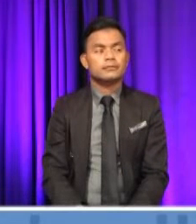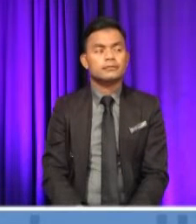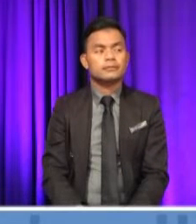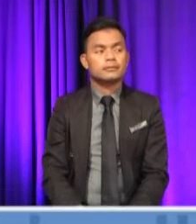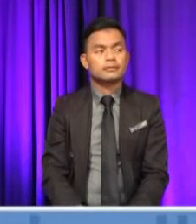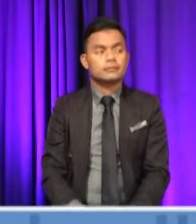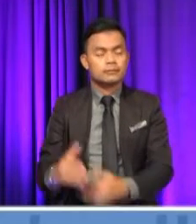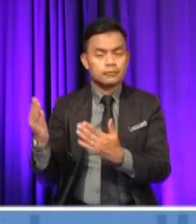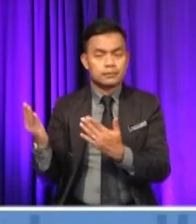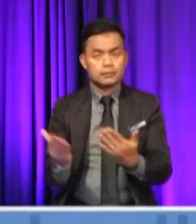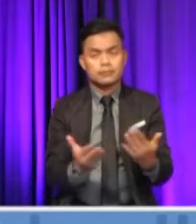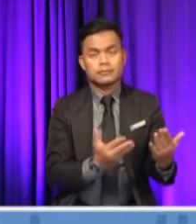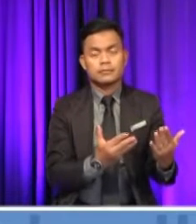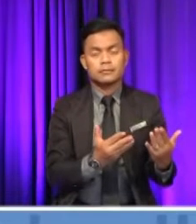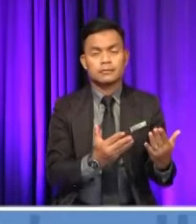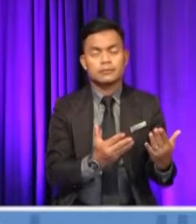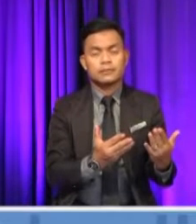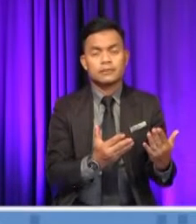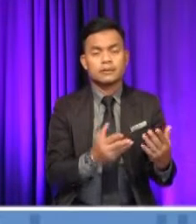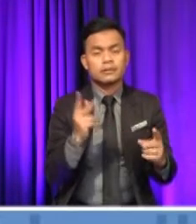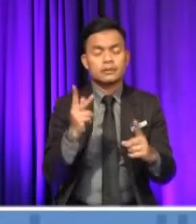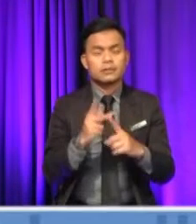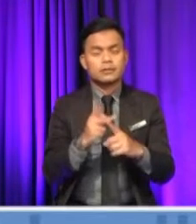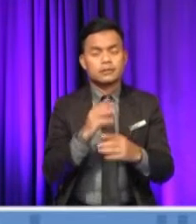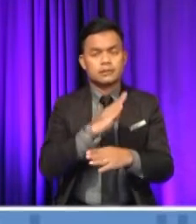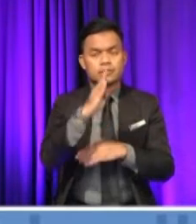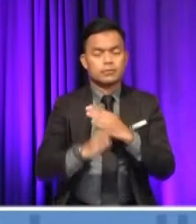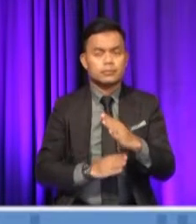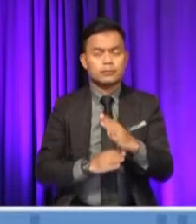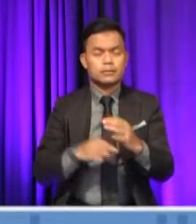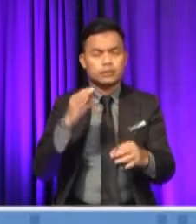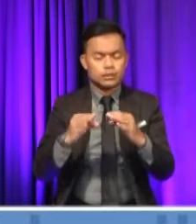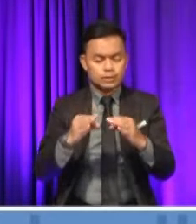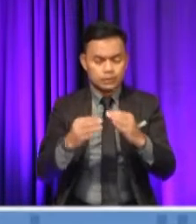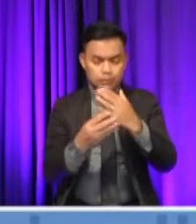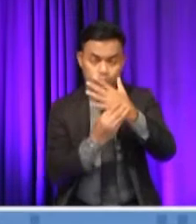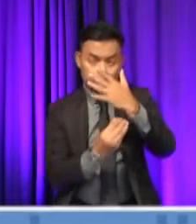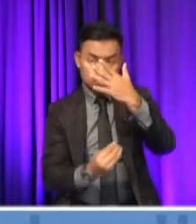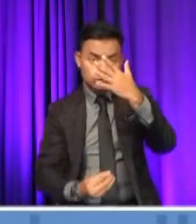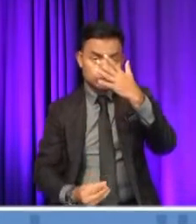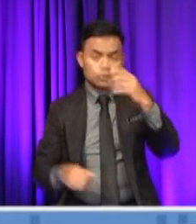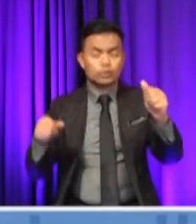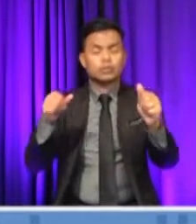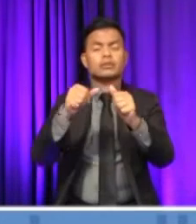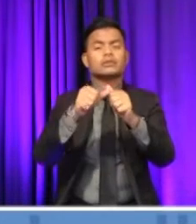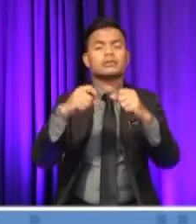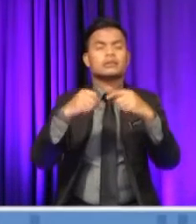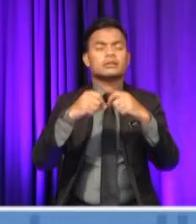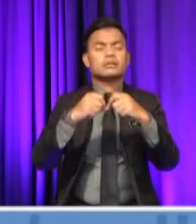membawa arus elektrik bocor ke bumi apabila berlaku kebocoran arus elektrik akibat